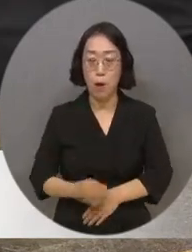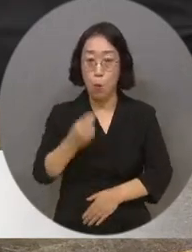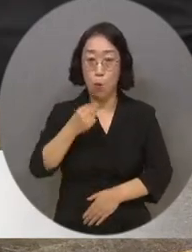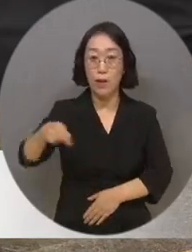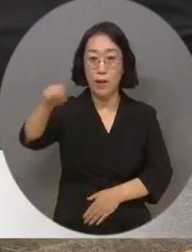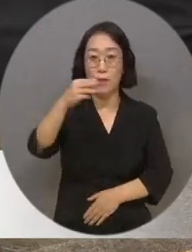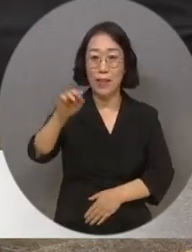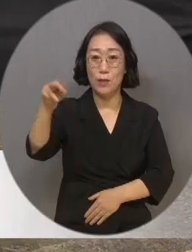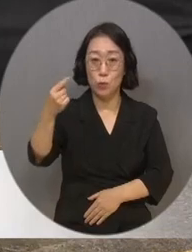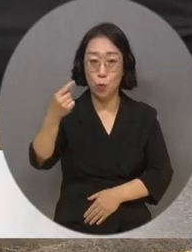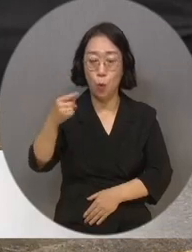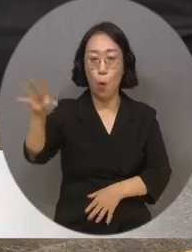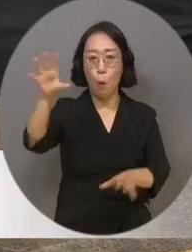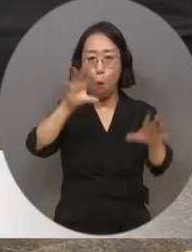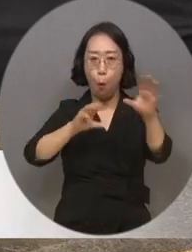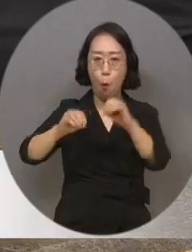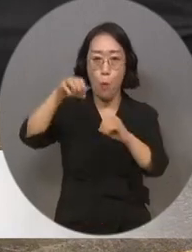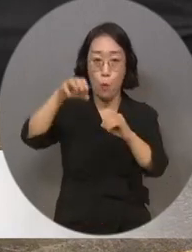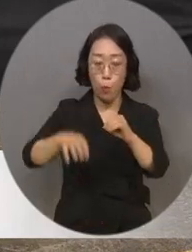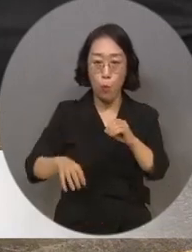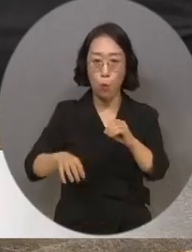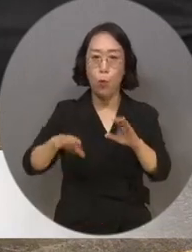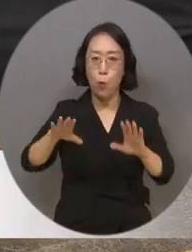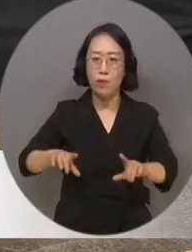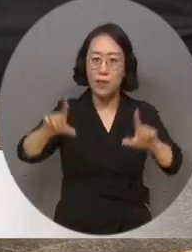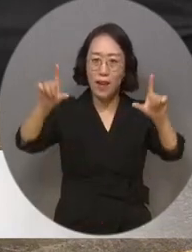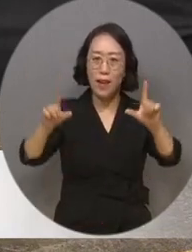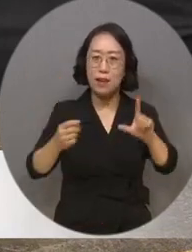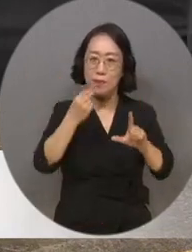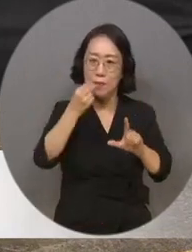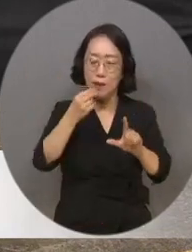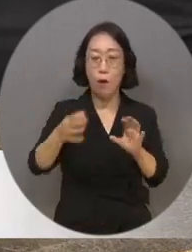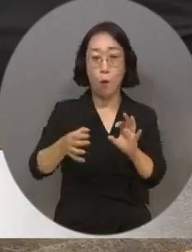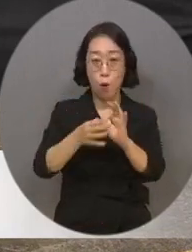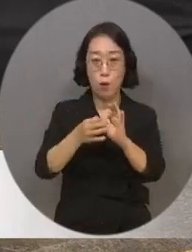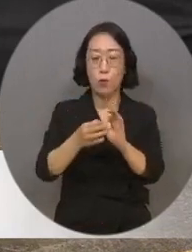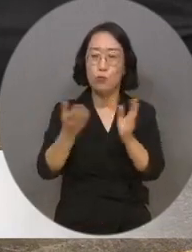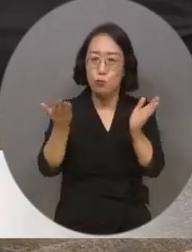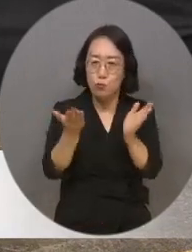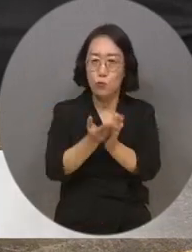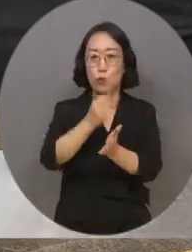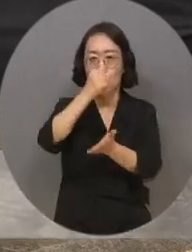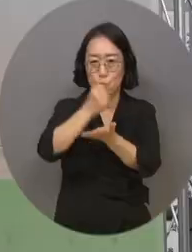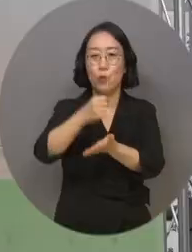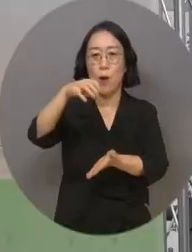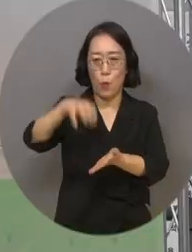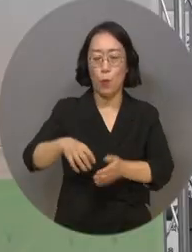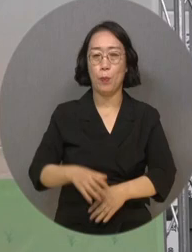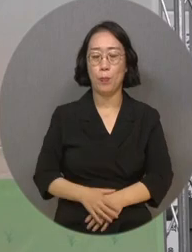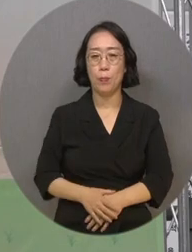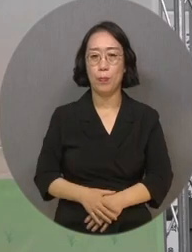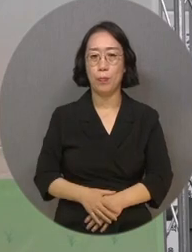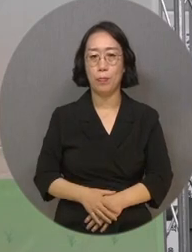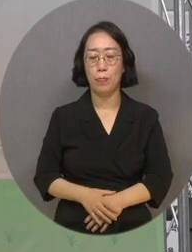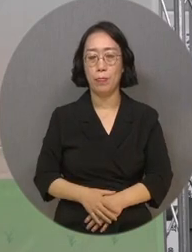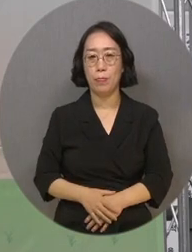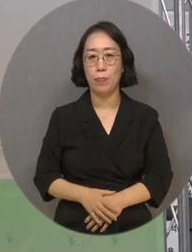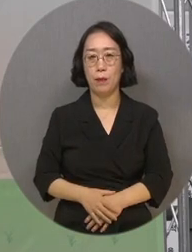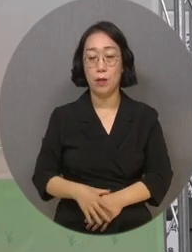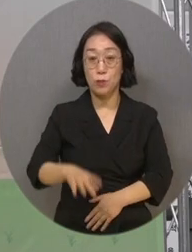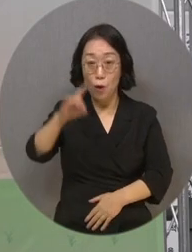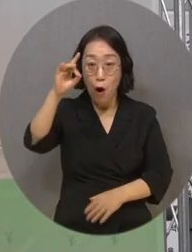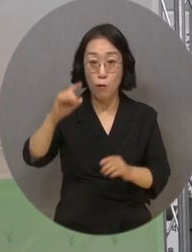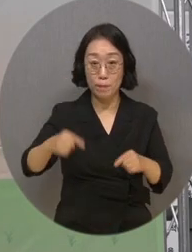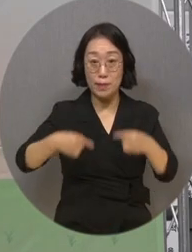중에 탄소를 포집하는 기후위기 시대에도 적응을 하는 그런 농장으로 조성을 하였습니다. 이번 케어팜 첫 이용